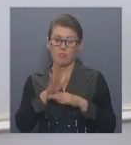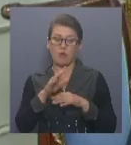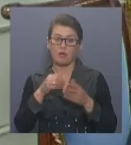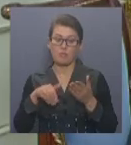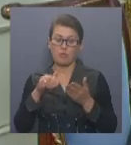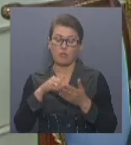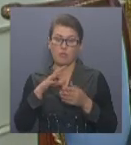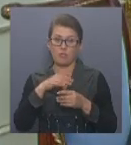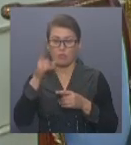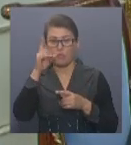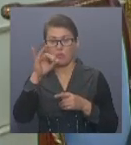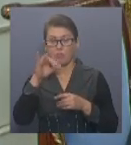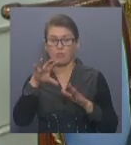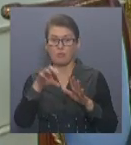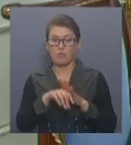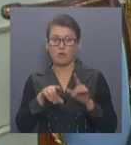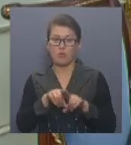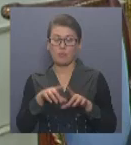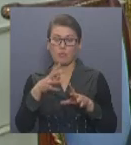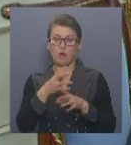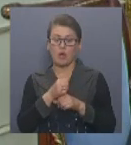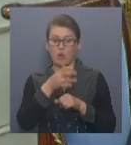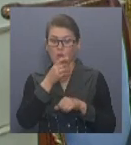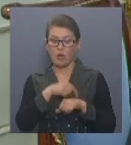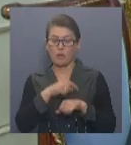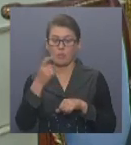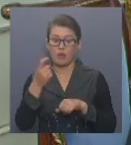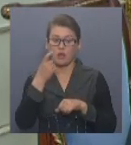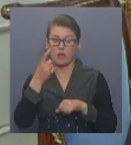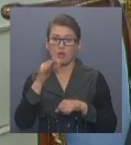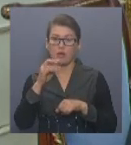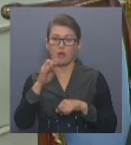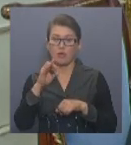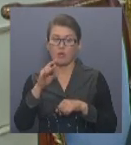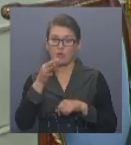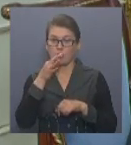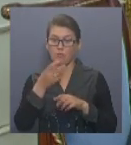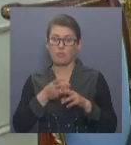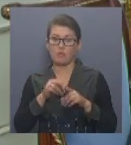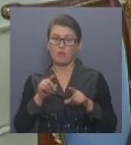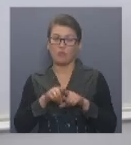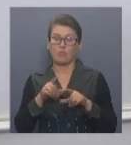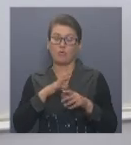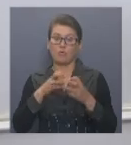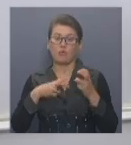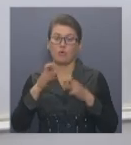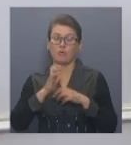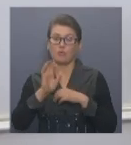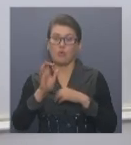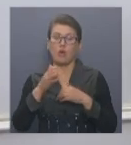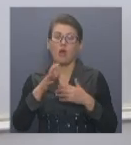білеміз. Соның ішіндегі мынау қысқа мерзімдік экономикалық индикаторлар келетін болсақ, оның ішіндегі өндіріс, ауыл